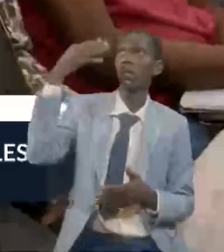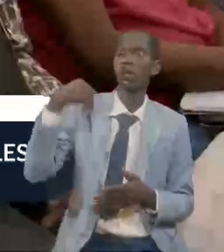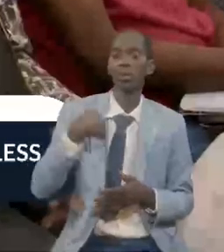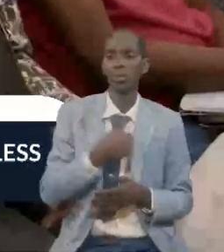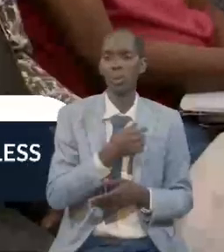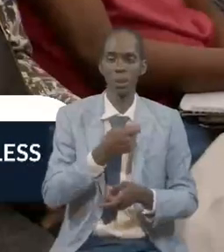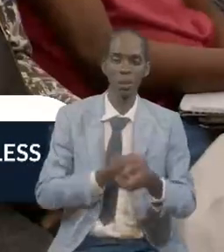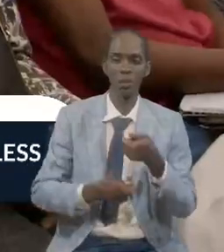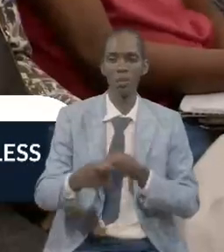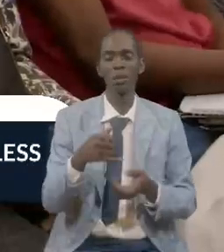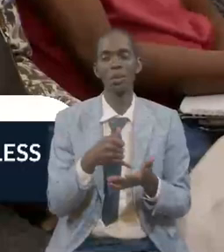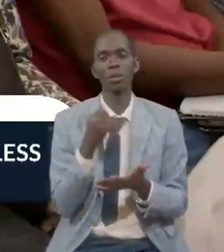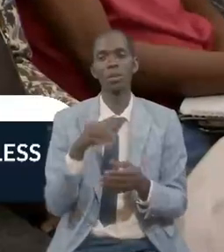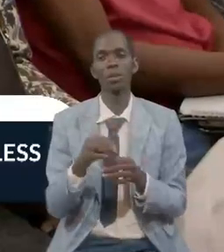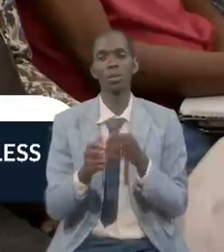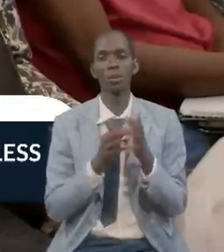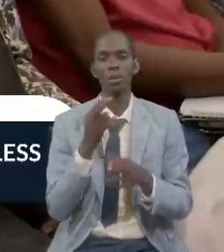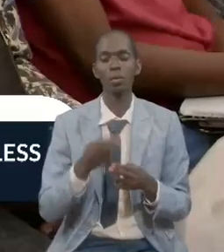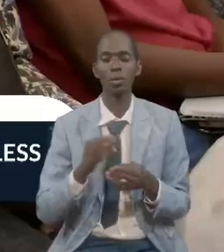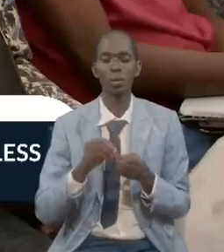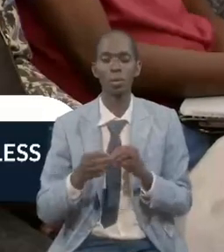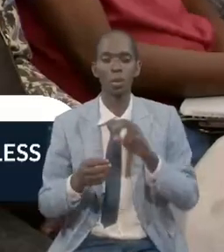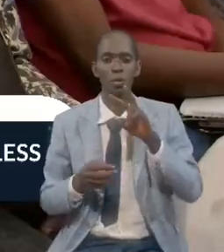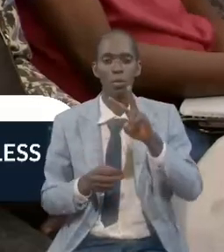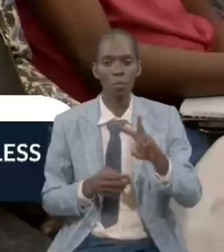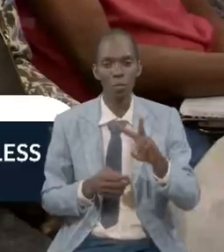l'inverser au nom de Jésus-Christ. 2.